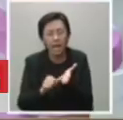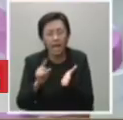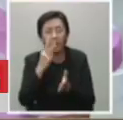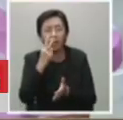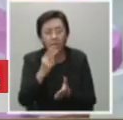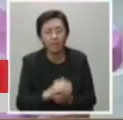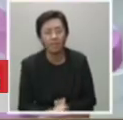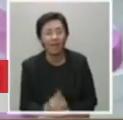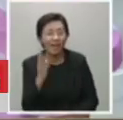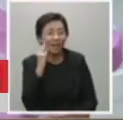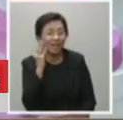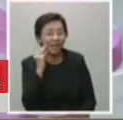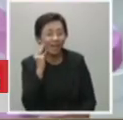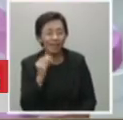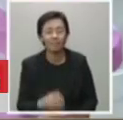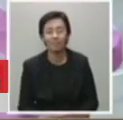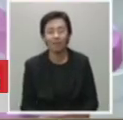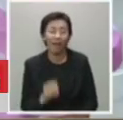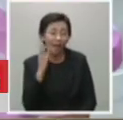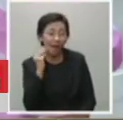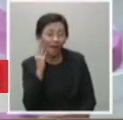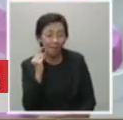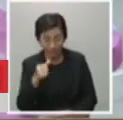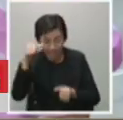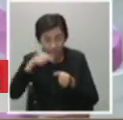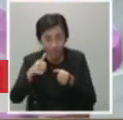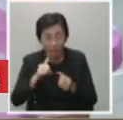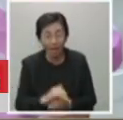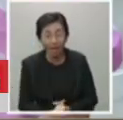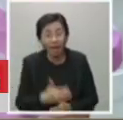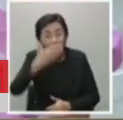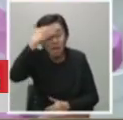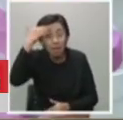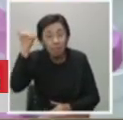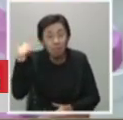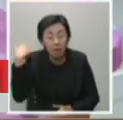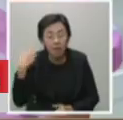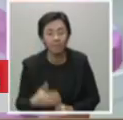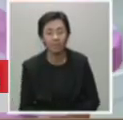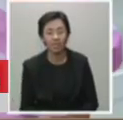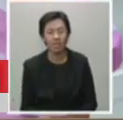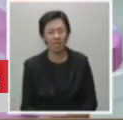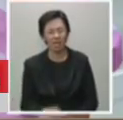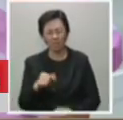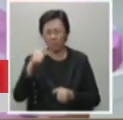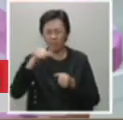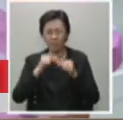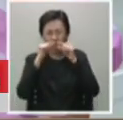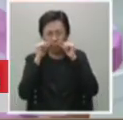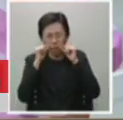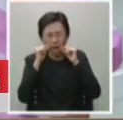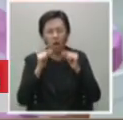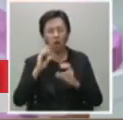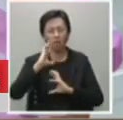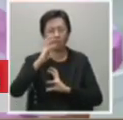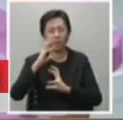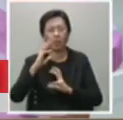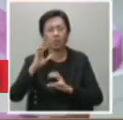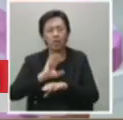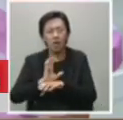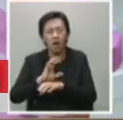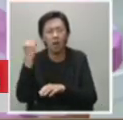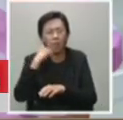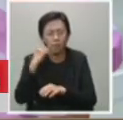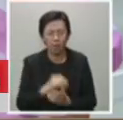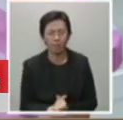น่ารักไหมสังคมจำได้ไหมครับลืมกันแล้วเนี่ยนี่ผู้พันอะไรผมจำชื่อไม่ได้แต่ท่านเล่นหนังบ่อยชอบผมชอบดู